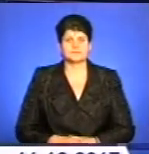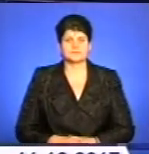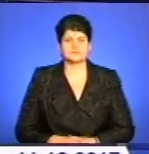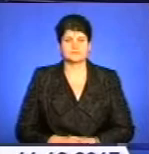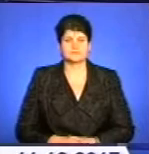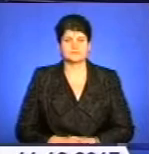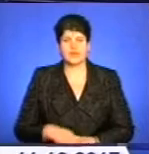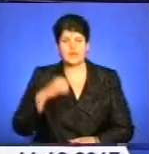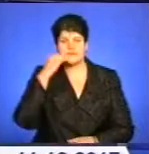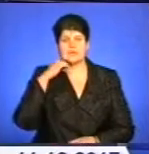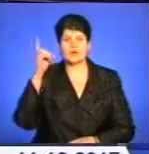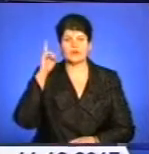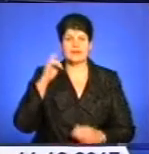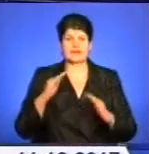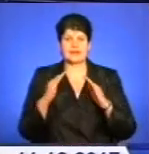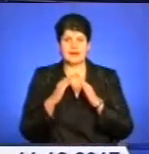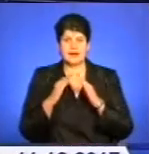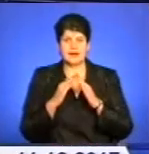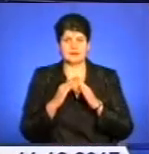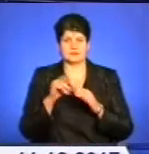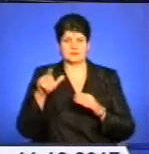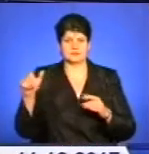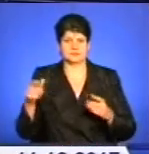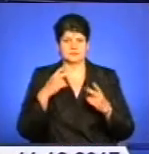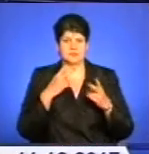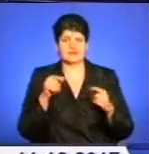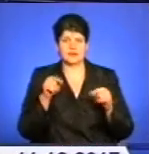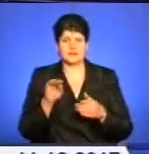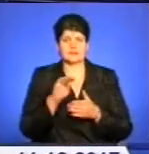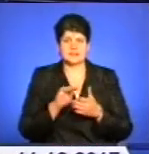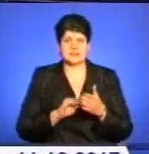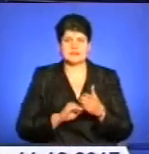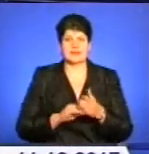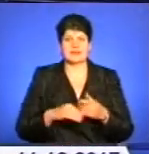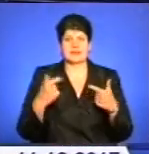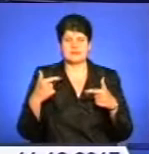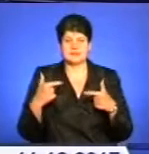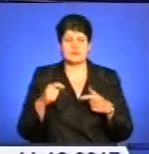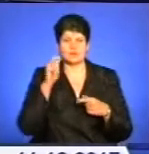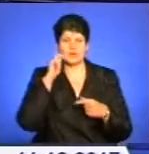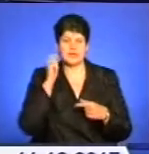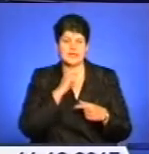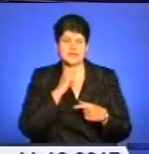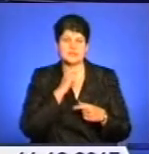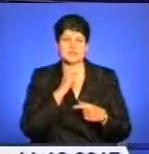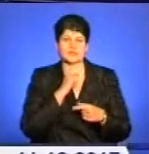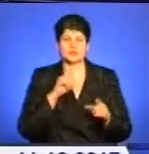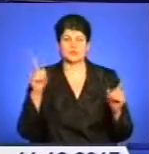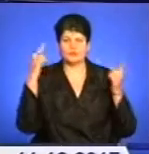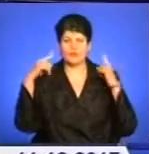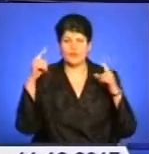У старовинній хаті і привселюдно. Так складали екзамен з української народної музичної творчості студенти факультету